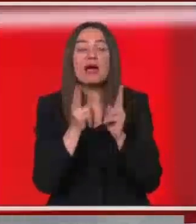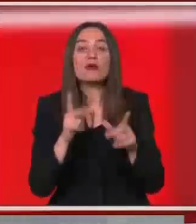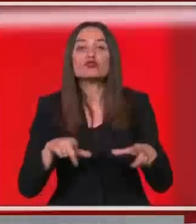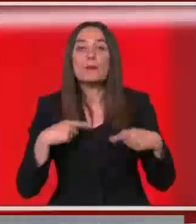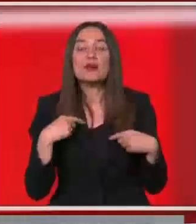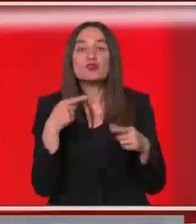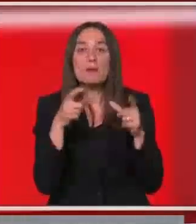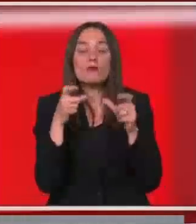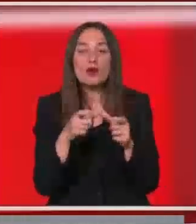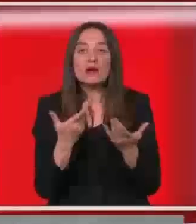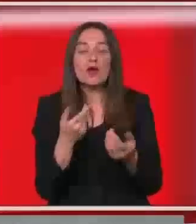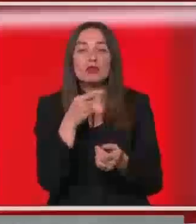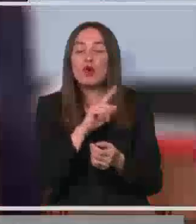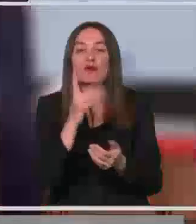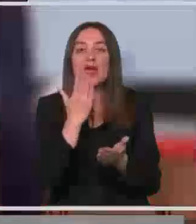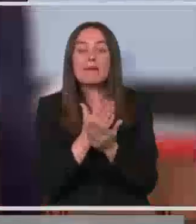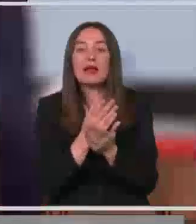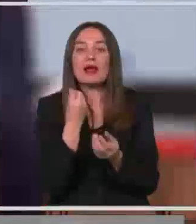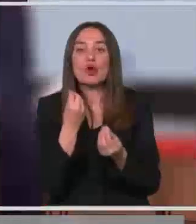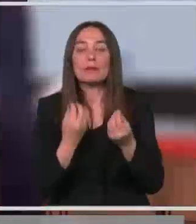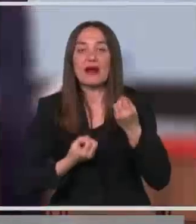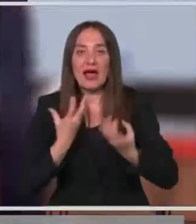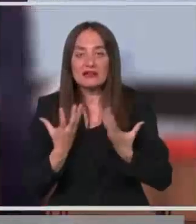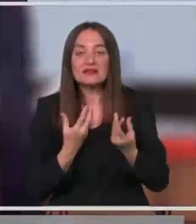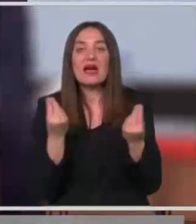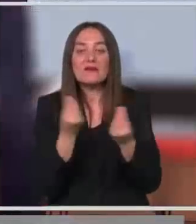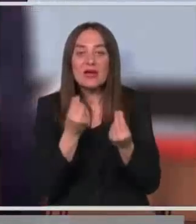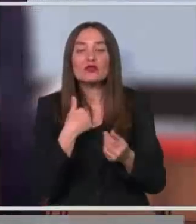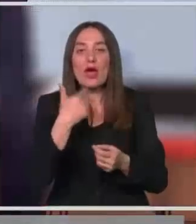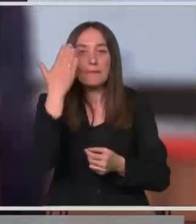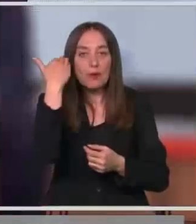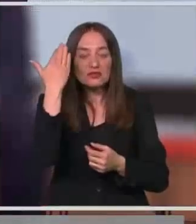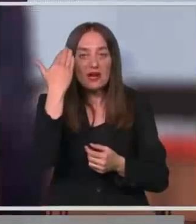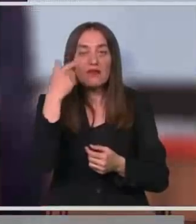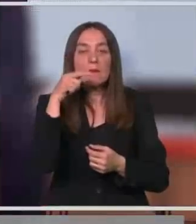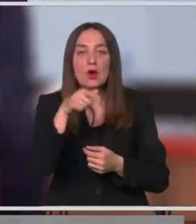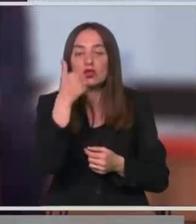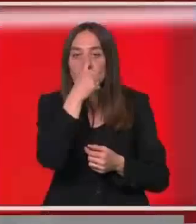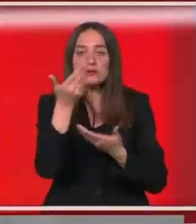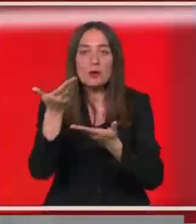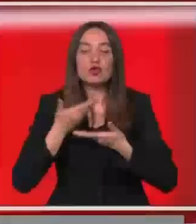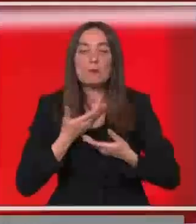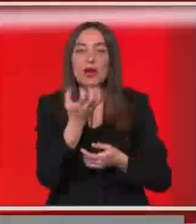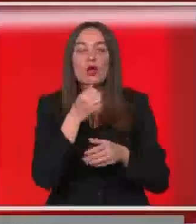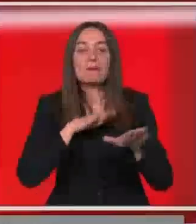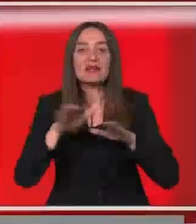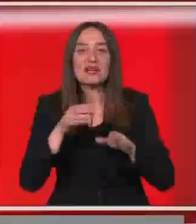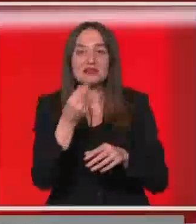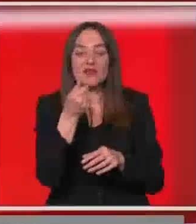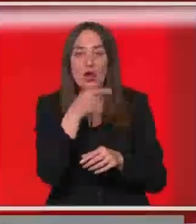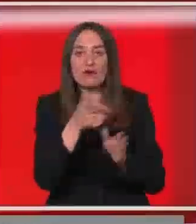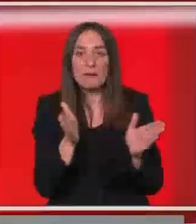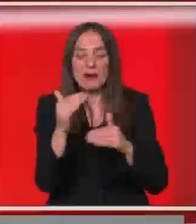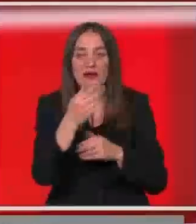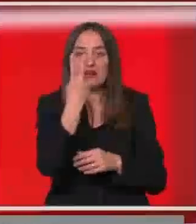preživim ovu krizu. Ali to nije bila dobra reakcija i zato pozdravljam ono što smo dobili od Ministarstva finansija kroz ovaj paket